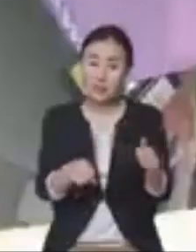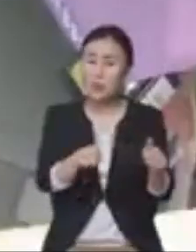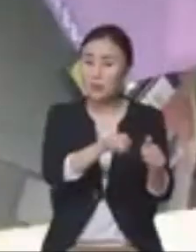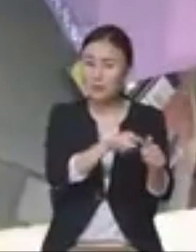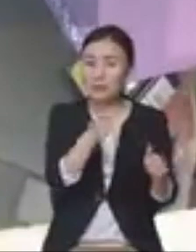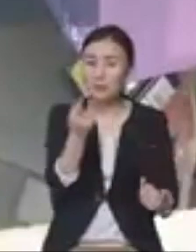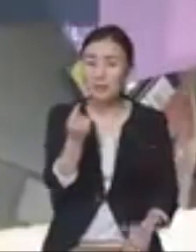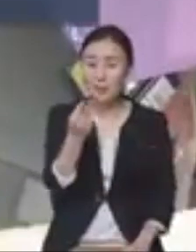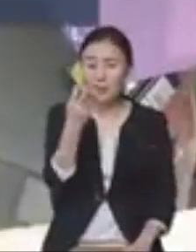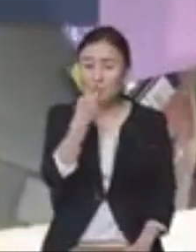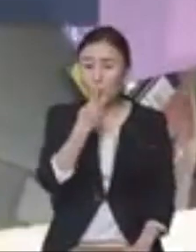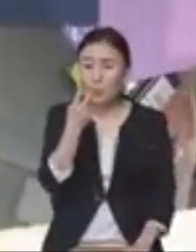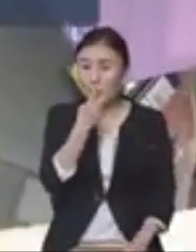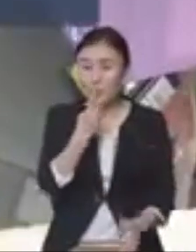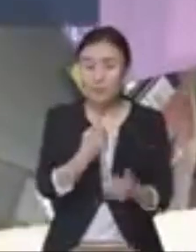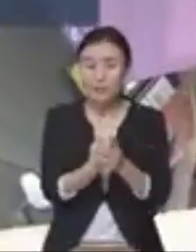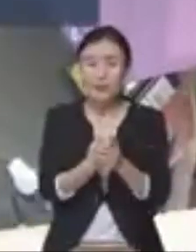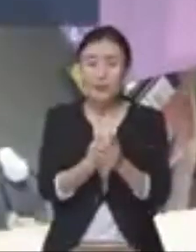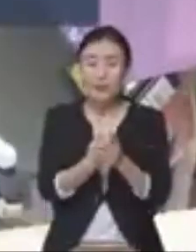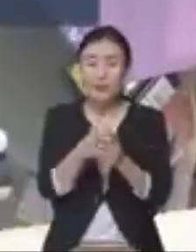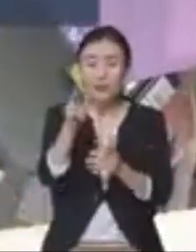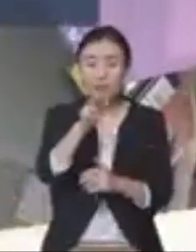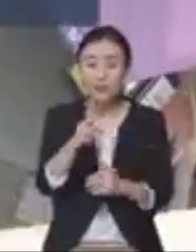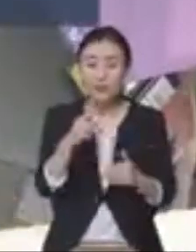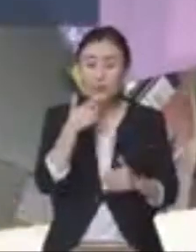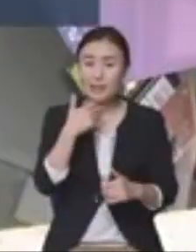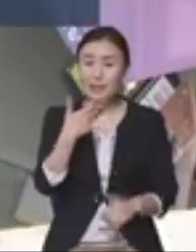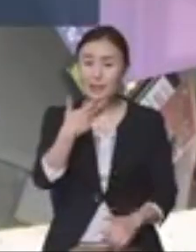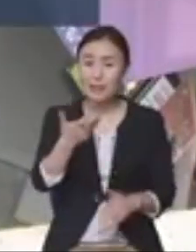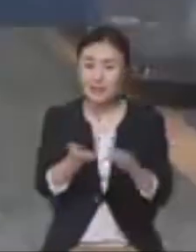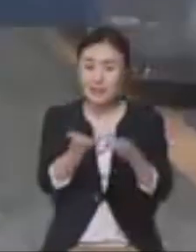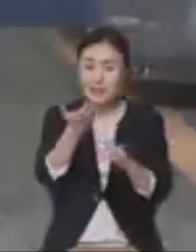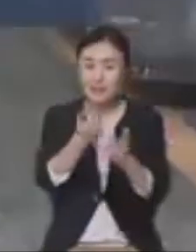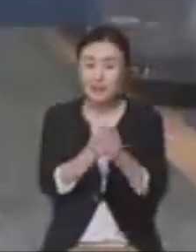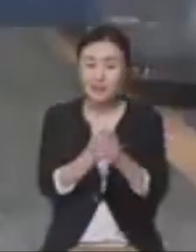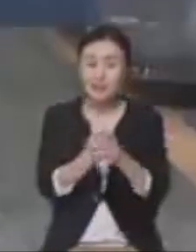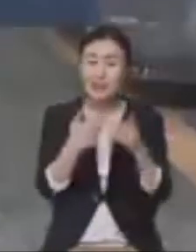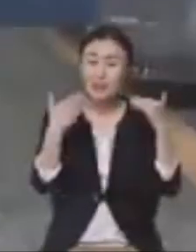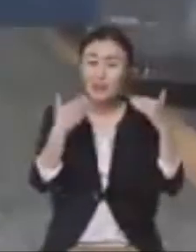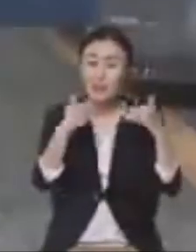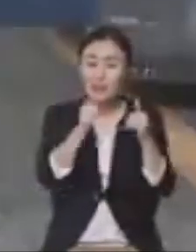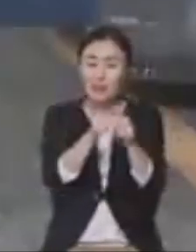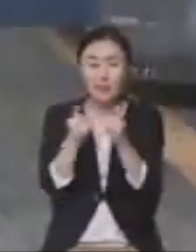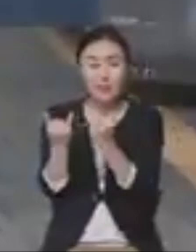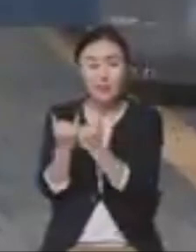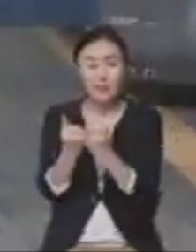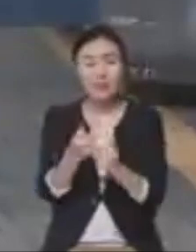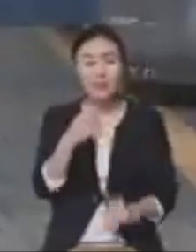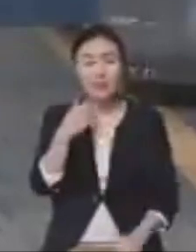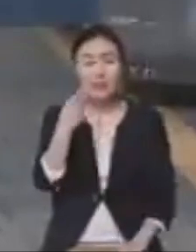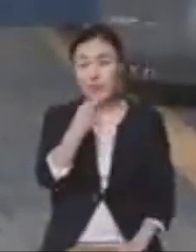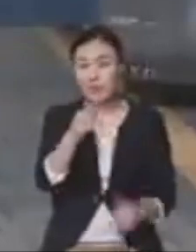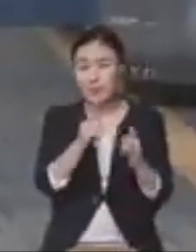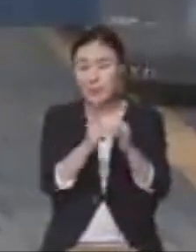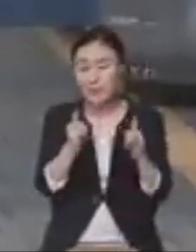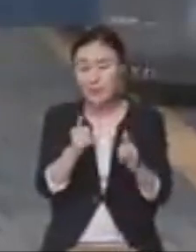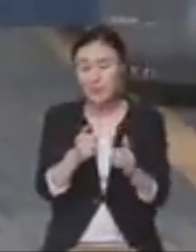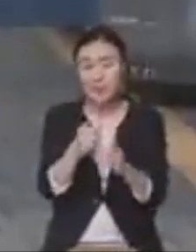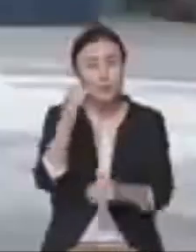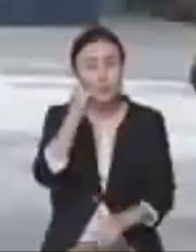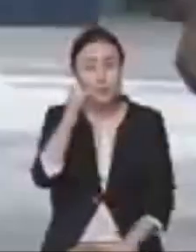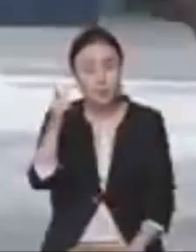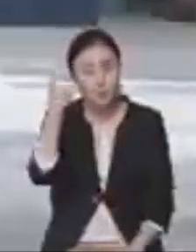이번 조사는 전국 18세 이상 성인남녀 1000명을 대상으로 지난 11일과 12일 이틀간 ARS